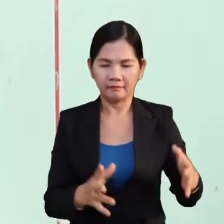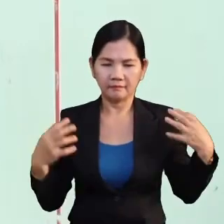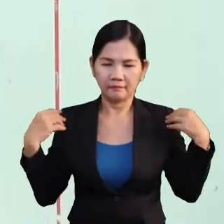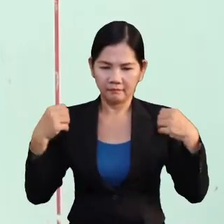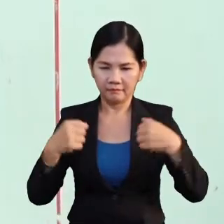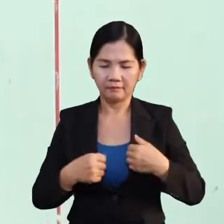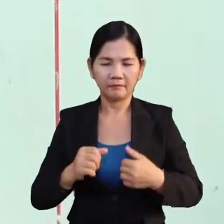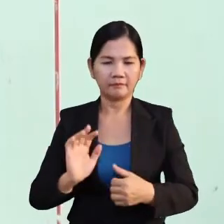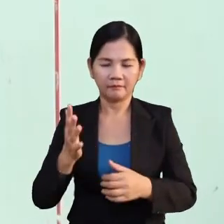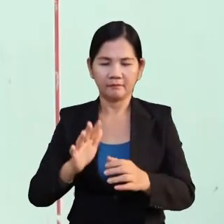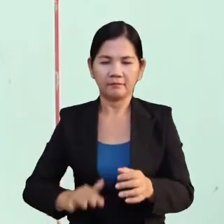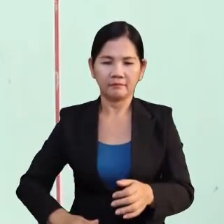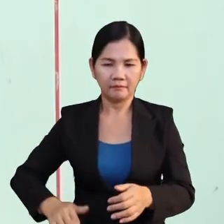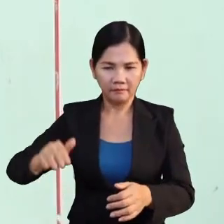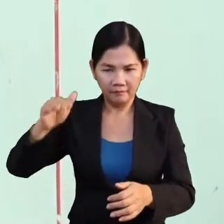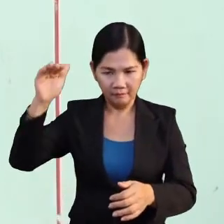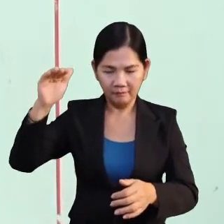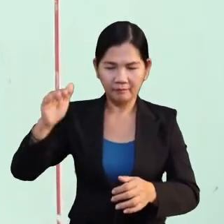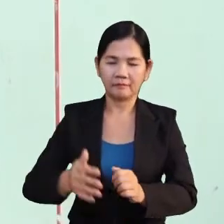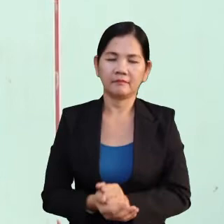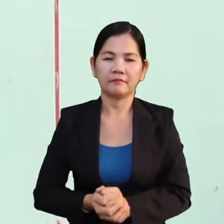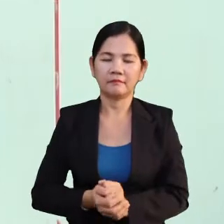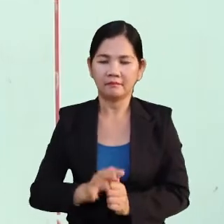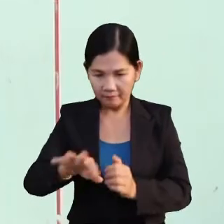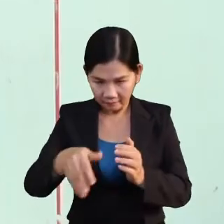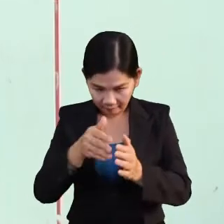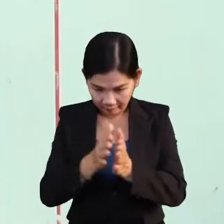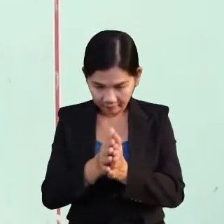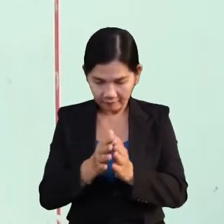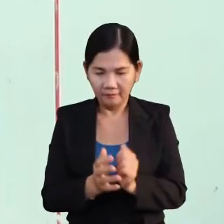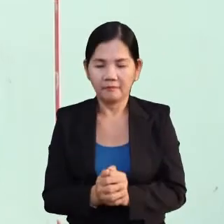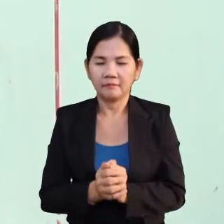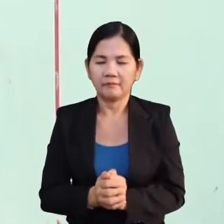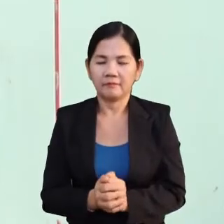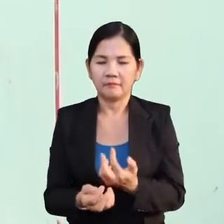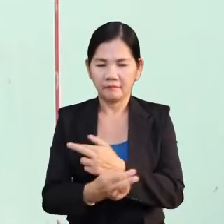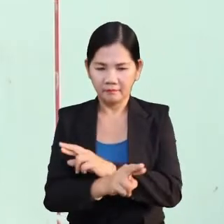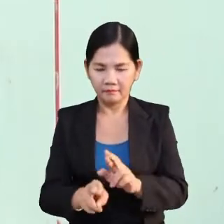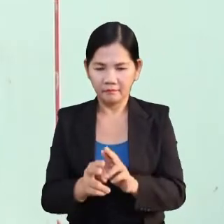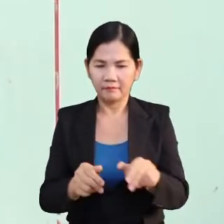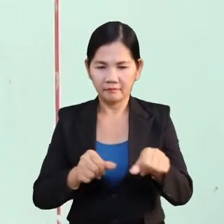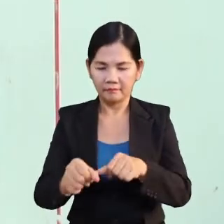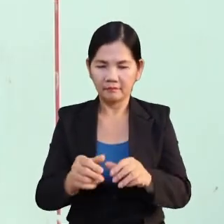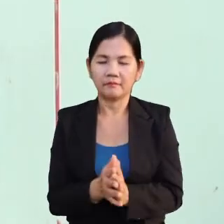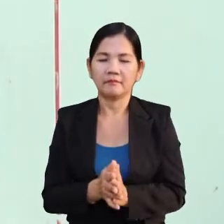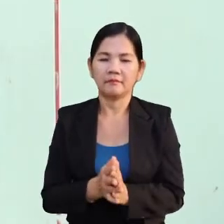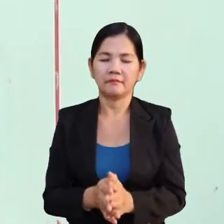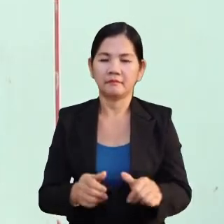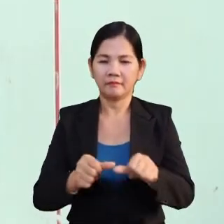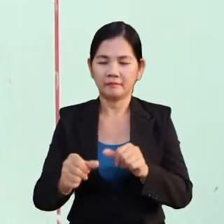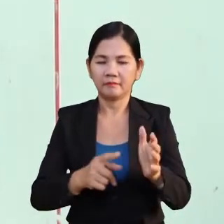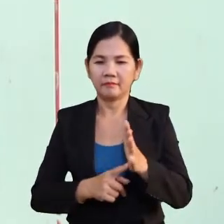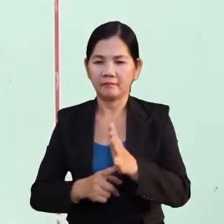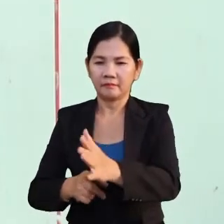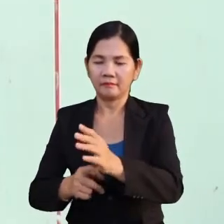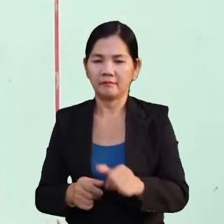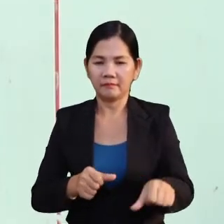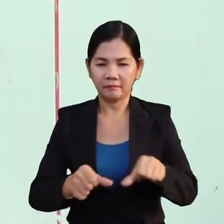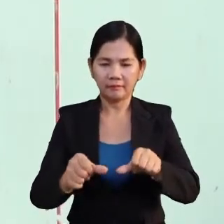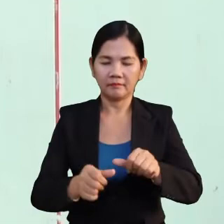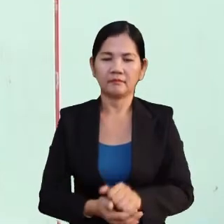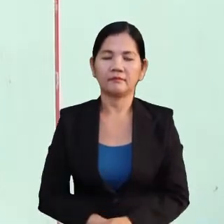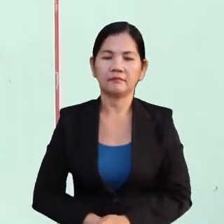ទេដោយសារកូនធំហើយចាអរគុណកូនកូនឥឡូវកូនកូនត្រៀមមើលបន្តទៀតតើអ្នកគ្រូនឹងមានអ្វីយកមកបង្ហាញកូនបន្តទៀ